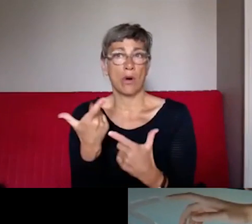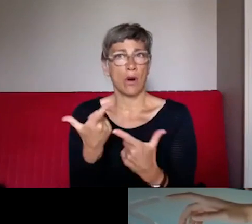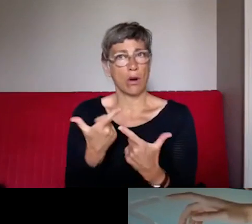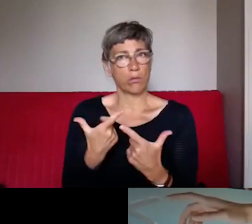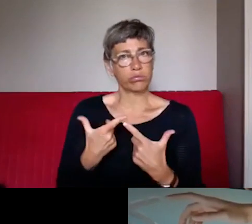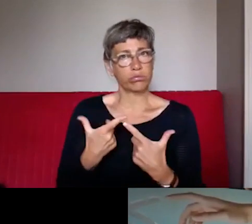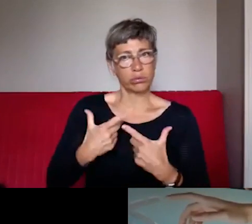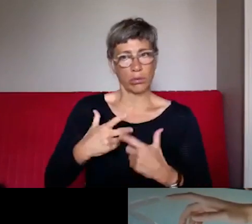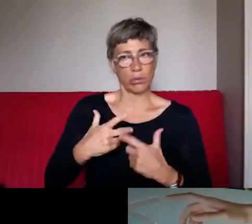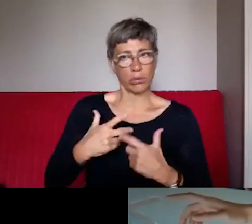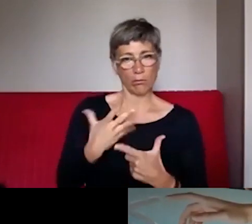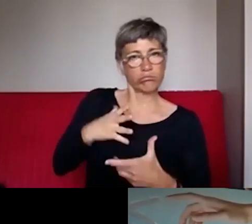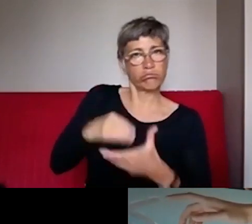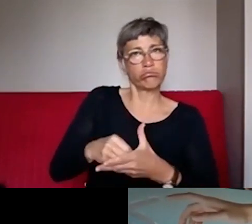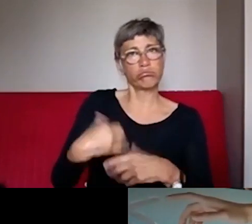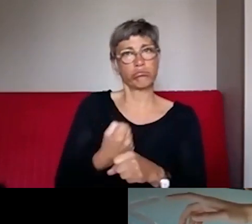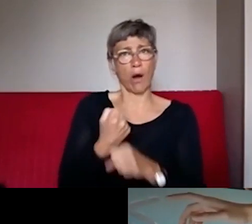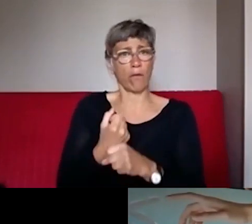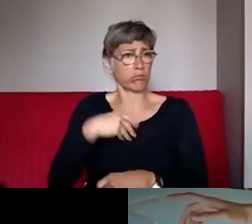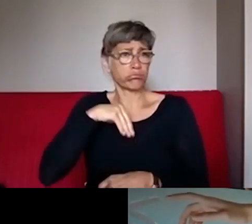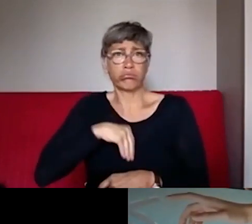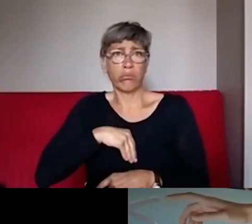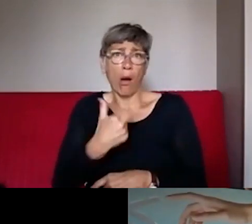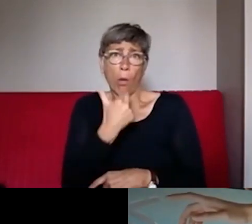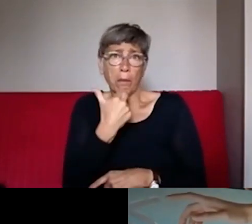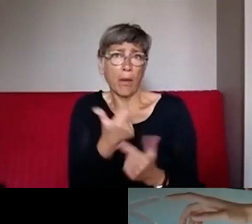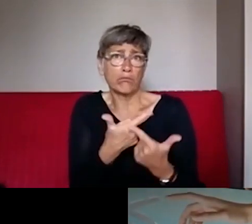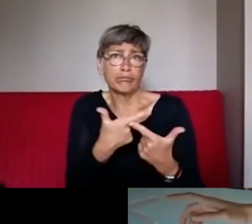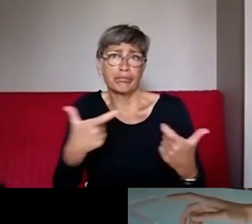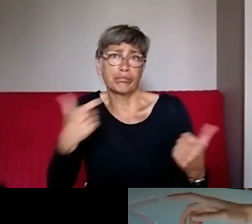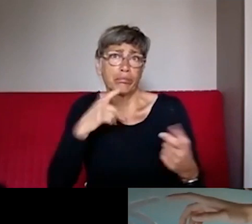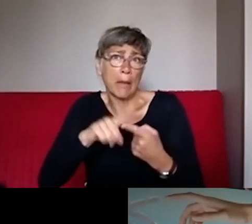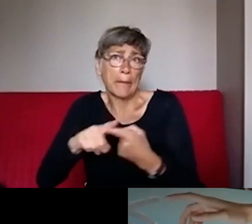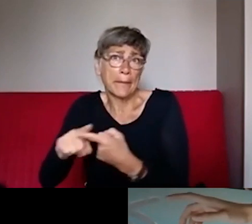compétences, voilà, puisque des compétences, on en a dans moult domaines. Donc,